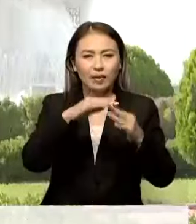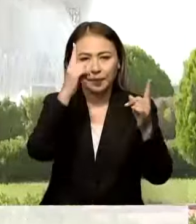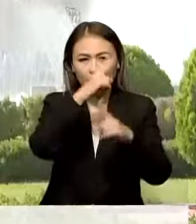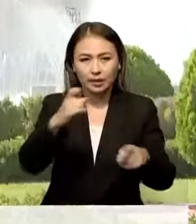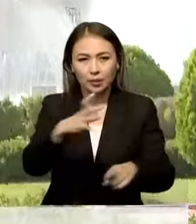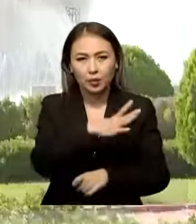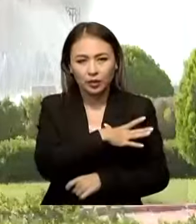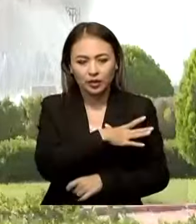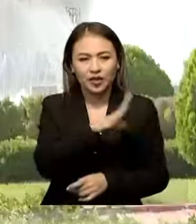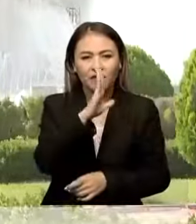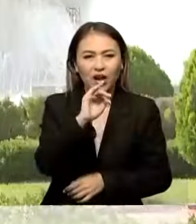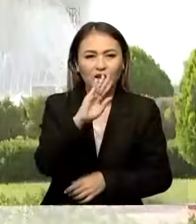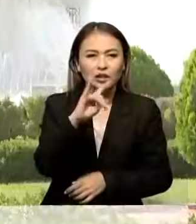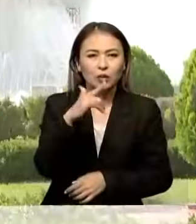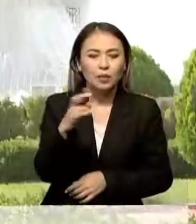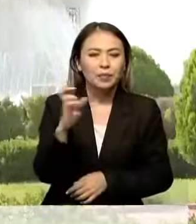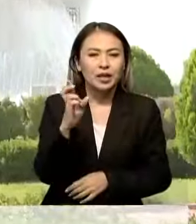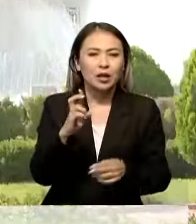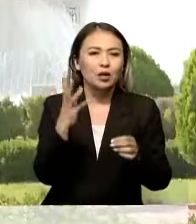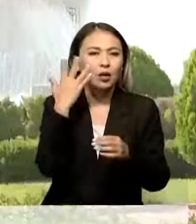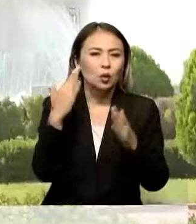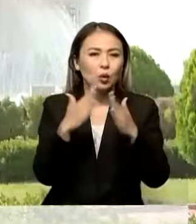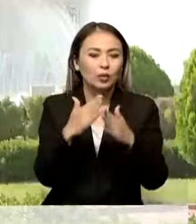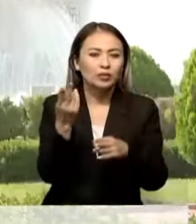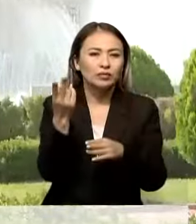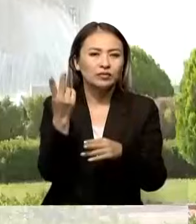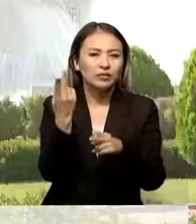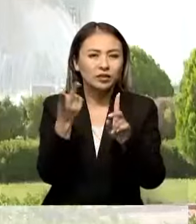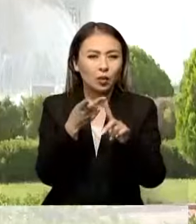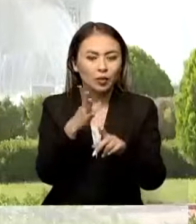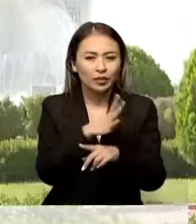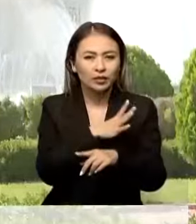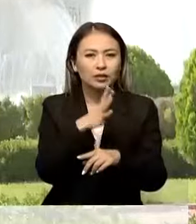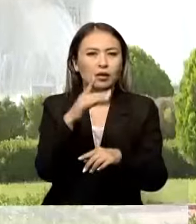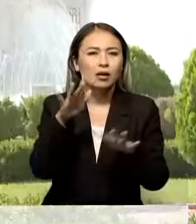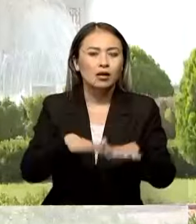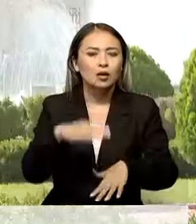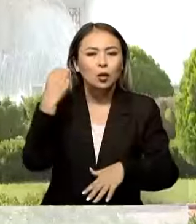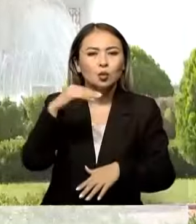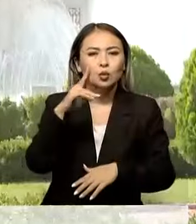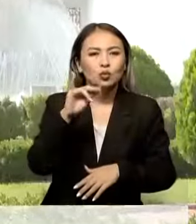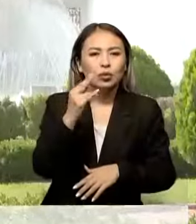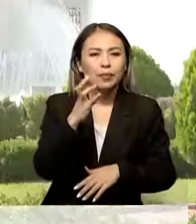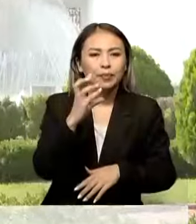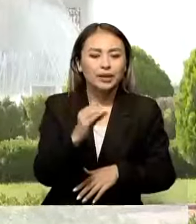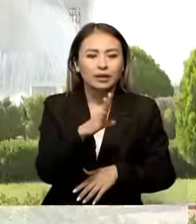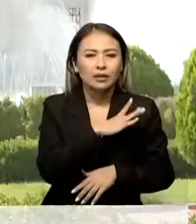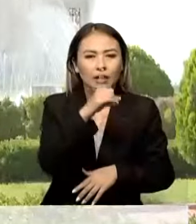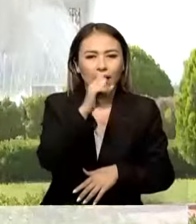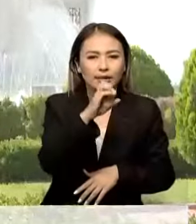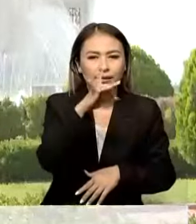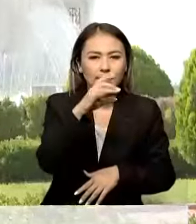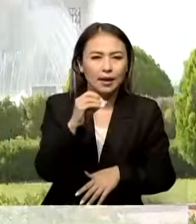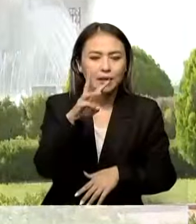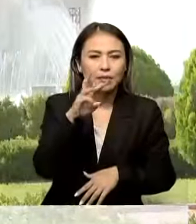болатын. Вашингтондағы Ақ үй жеңімпаз деп танылса, екінші үздік сарай осы. Бұл Душанбедегі Қасри Миллат,